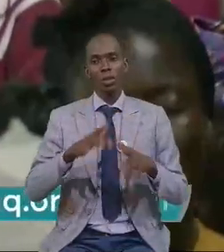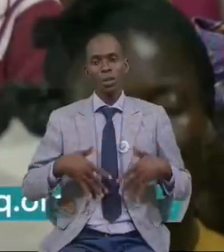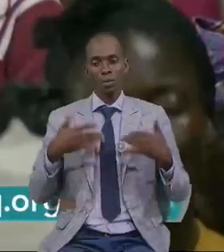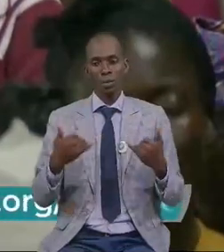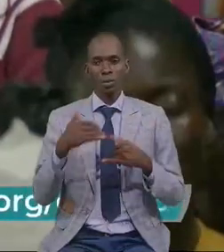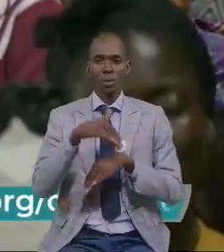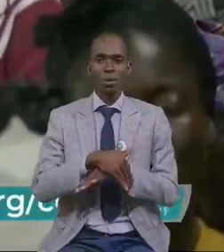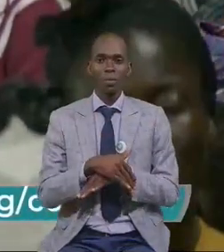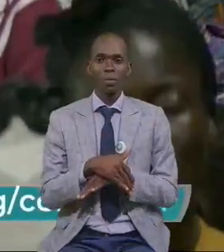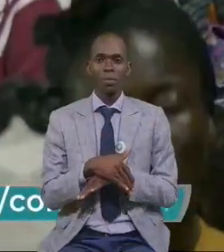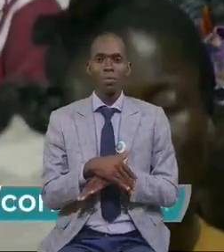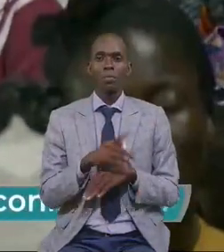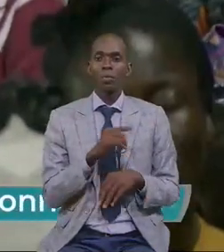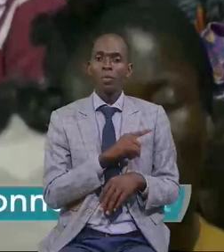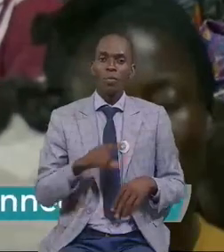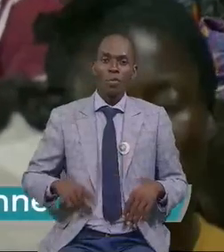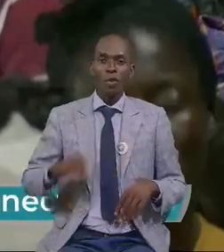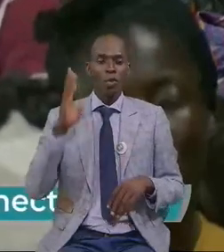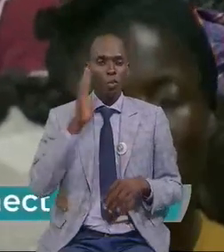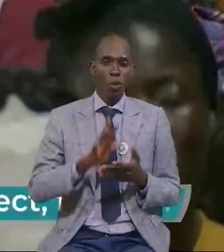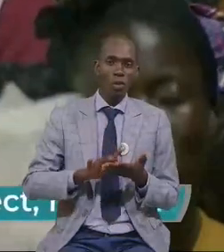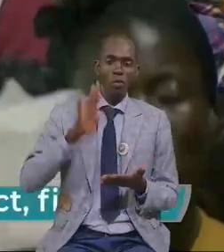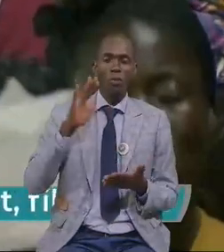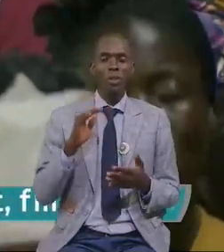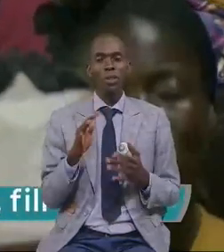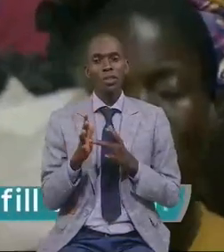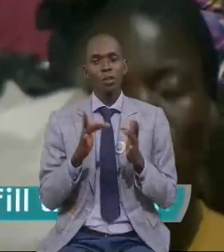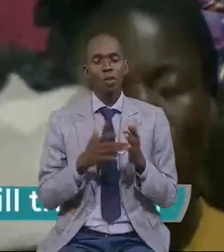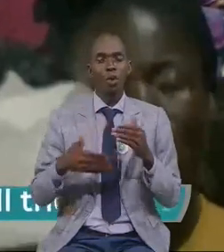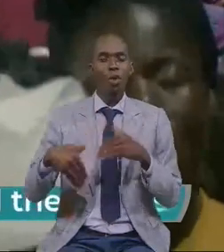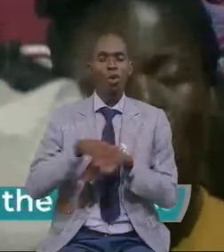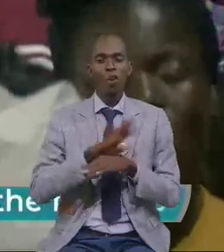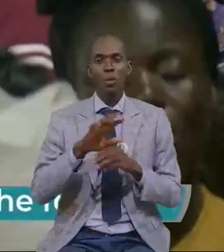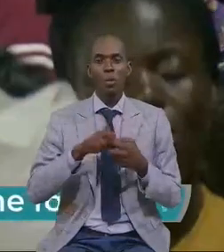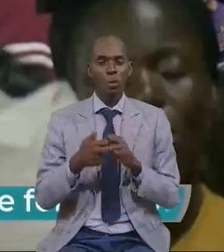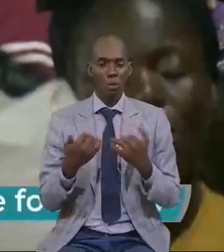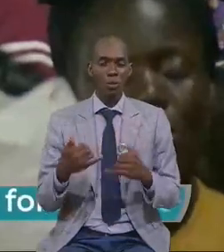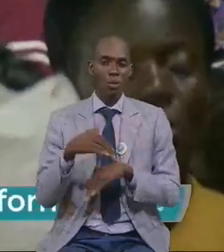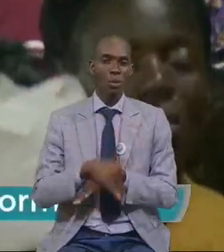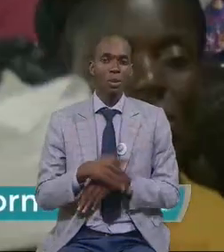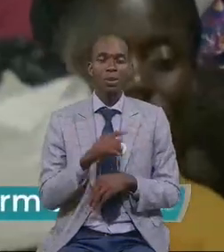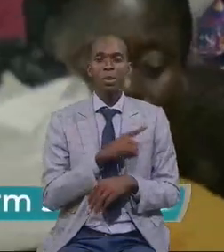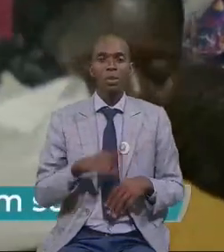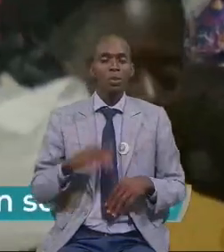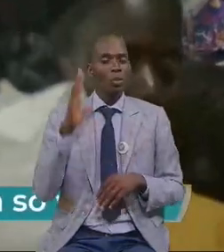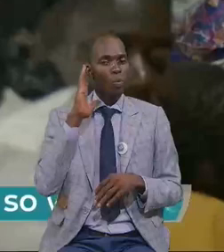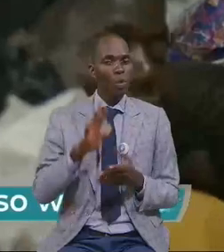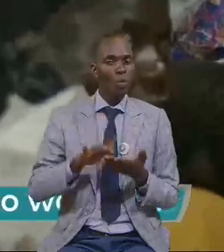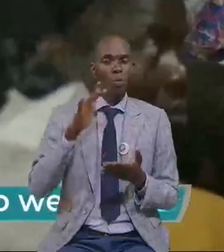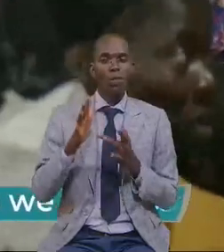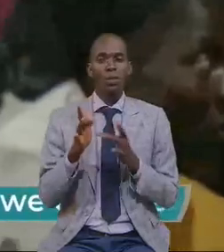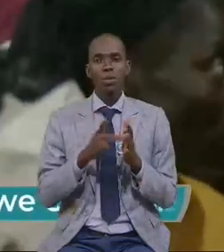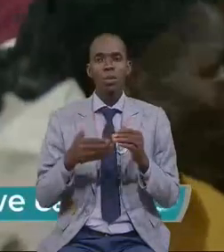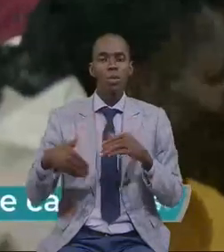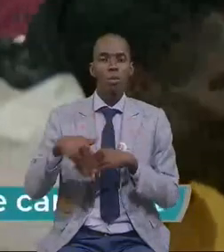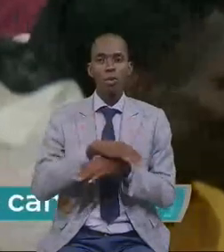Le Seigneur va glorifier Jésus dans vos problèmes ce soir. Le